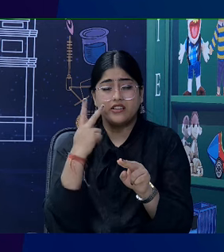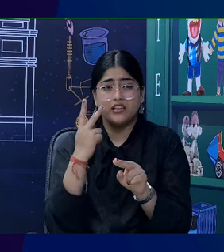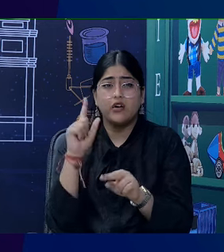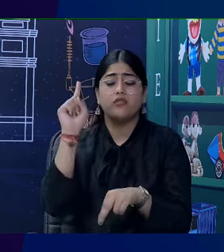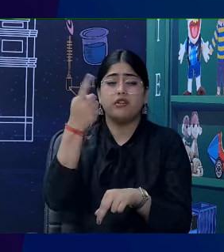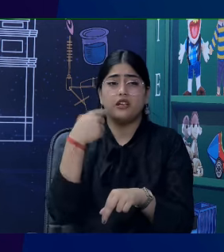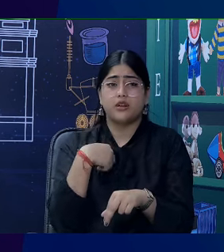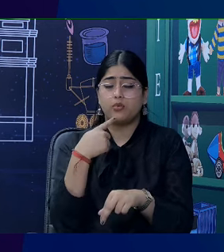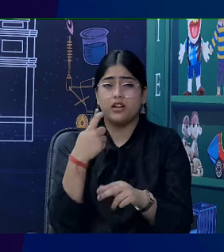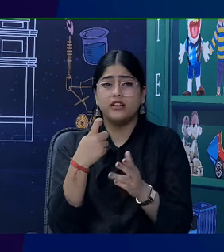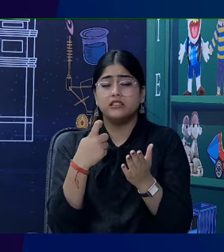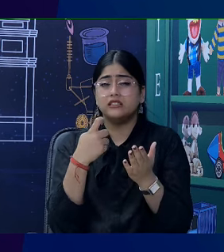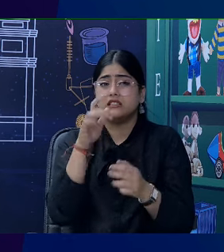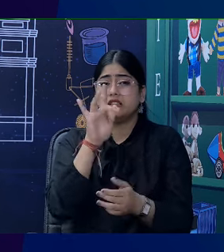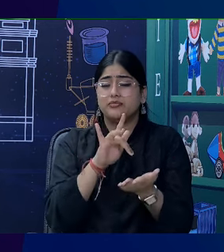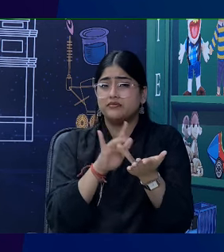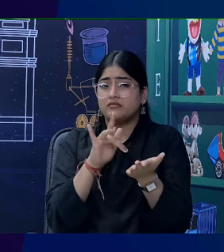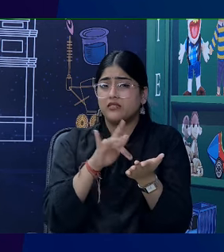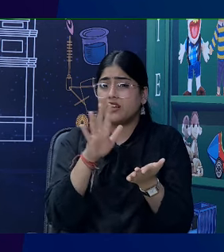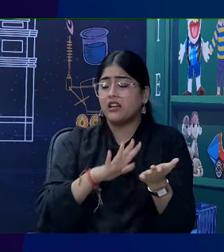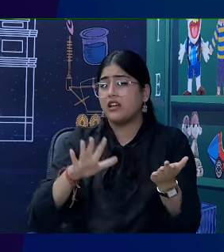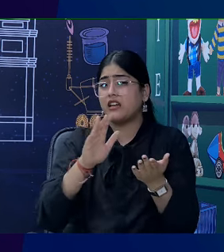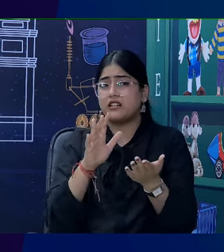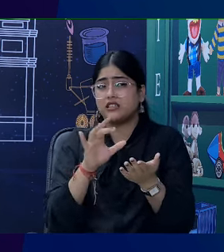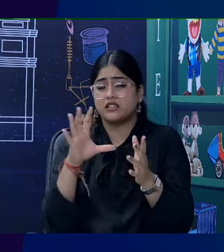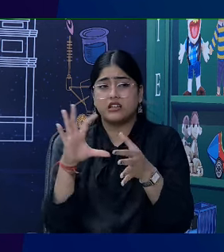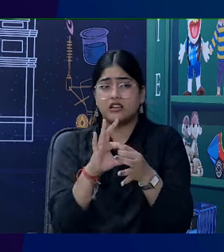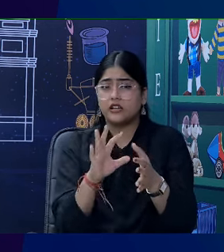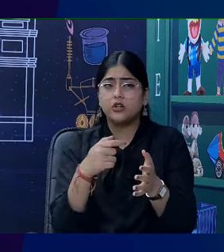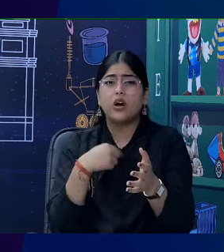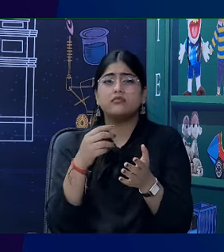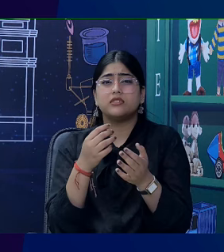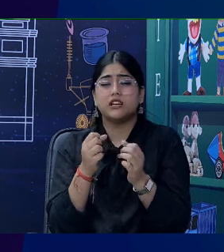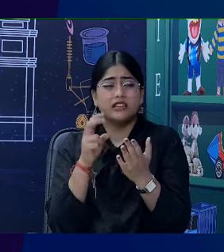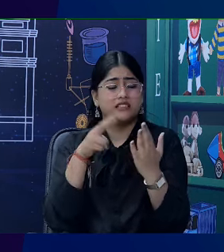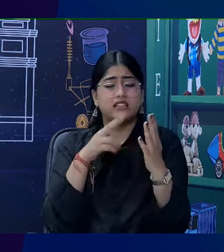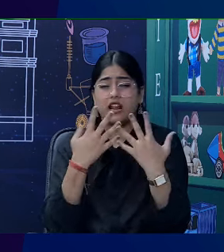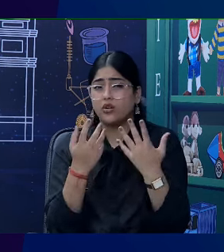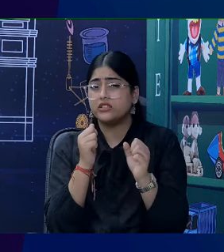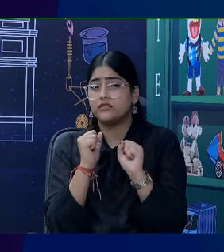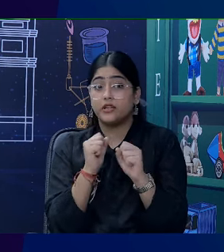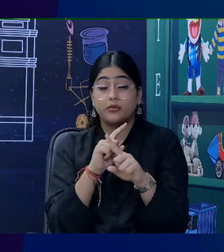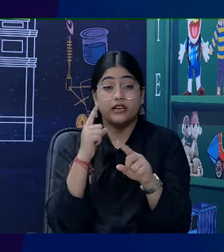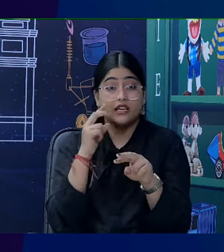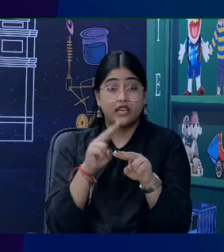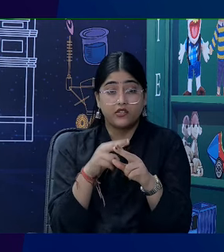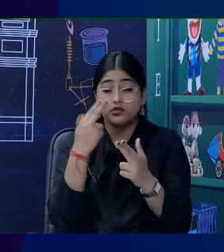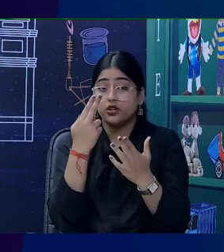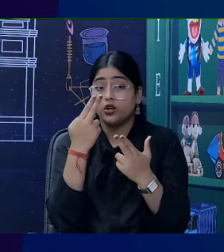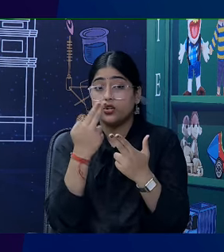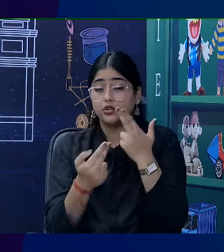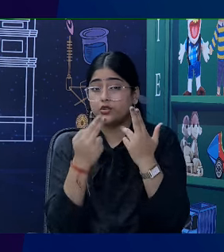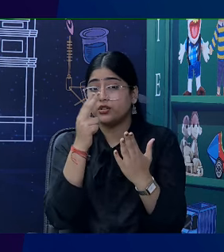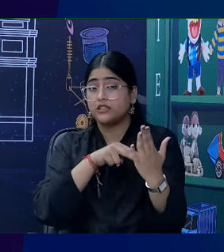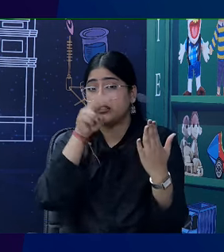रीजनल कल्चर बोले तो लगेगा बड़ा हार्ड वर्ड है कैसे इसको पढ़ेंगे हां बट इसको अलग अलग तरीके से कि कौन-कौन से इसके रूप है कल्चर के उसको